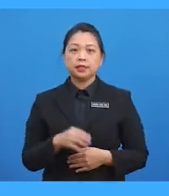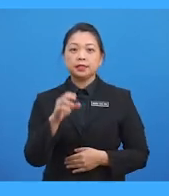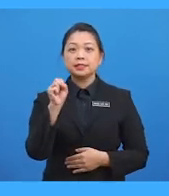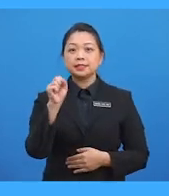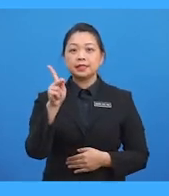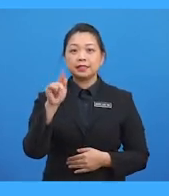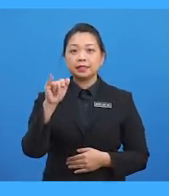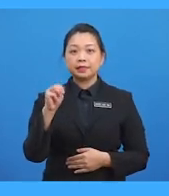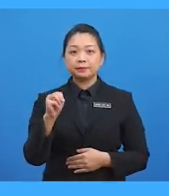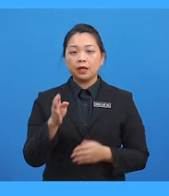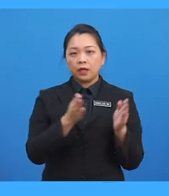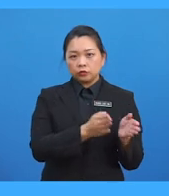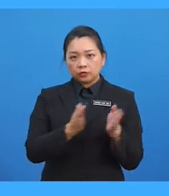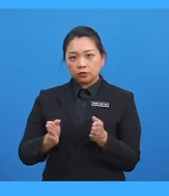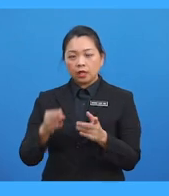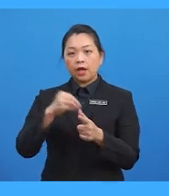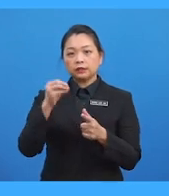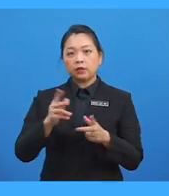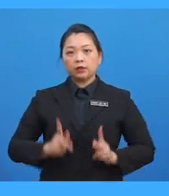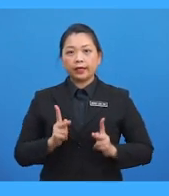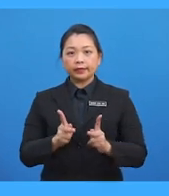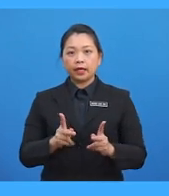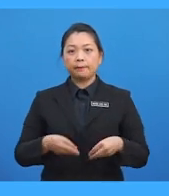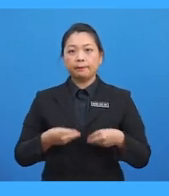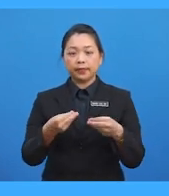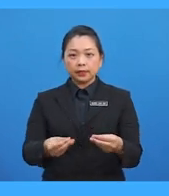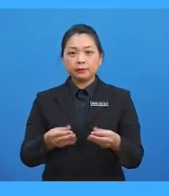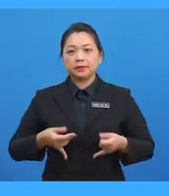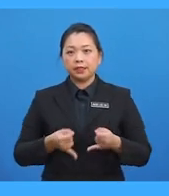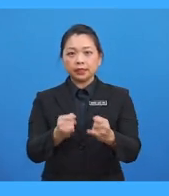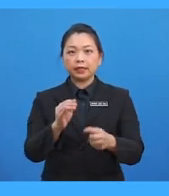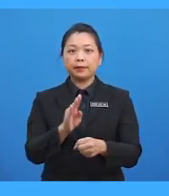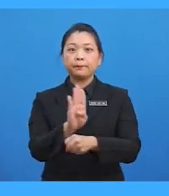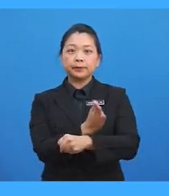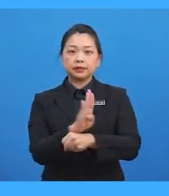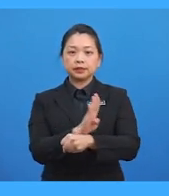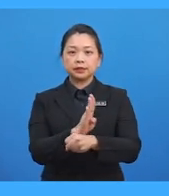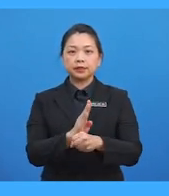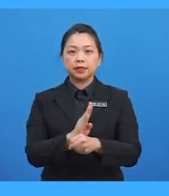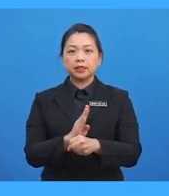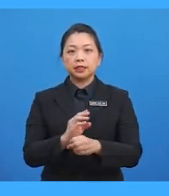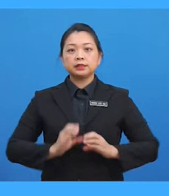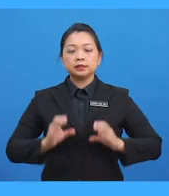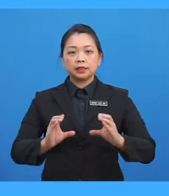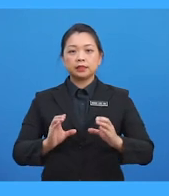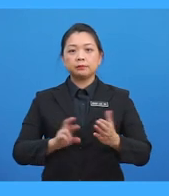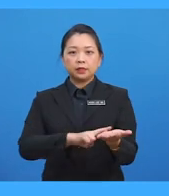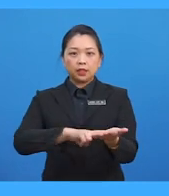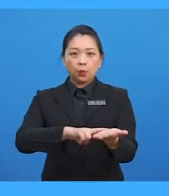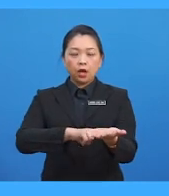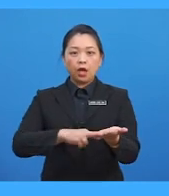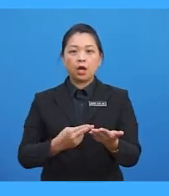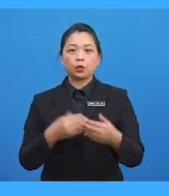kaedah bagi menjalankan perniagaan. Kaedah merawat tubuh manusia atau haiwan melalui pembedahan atau